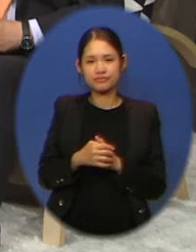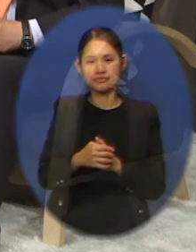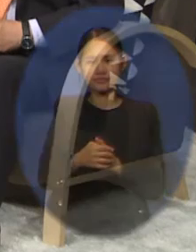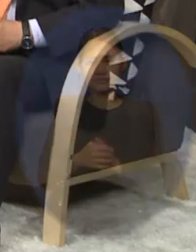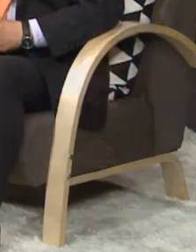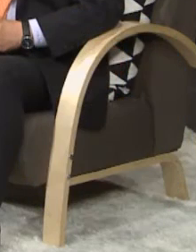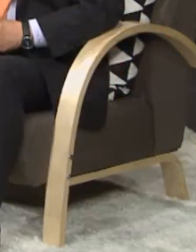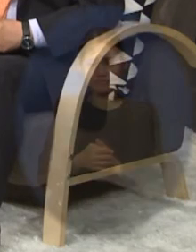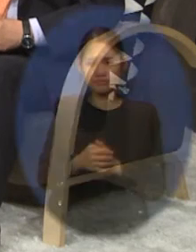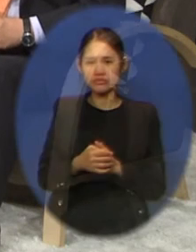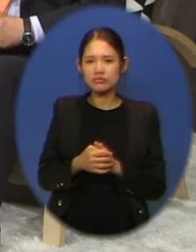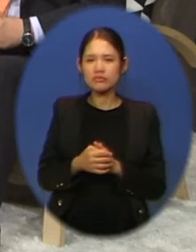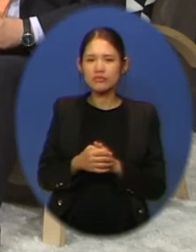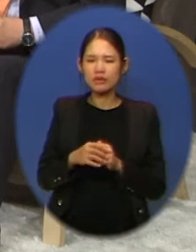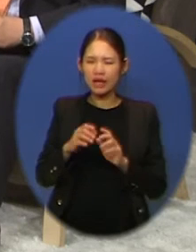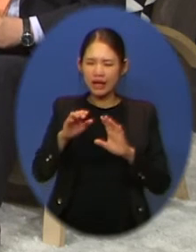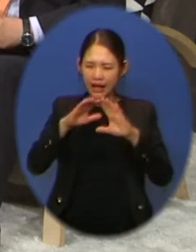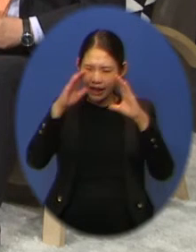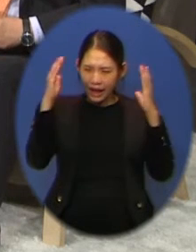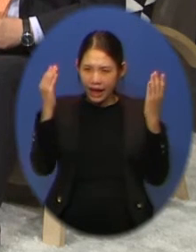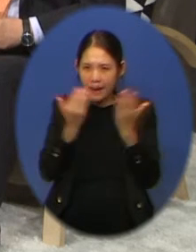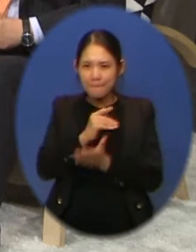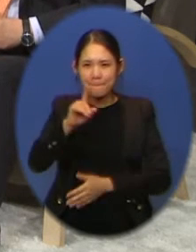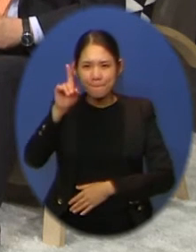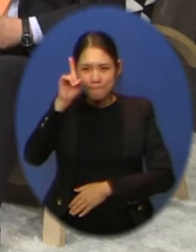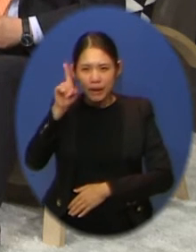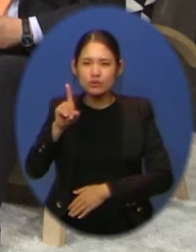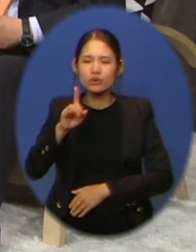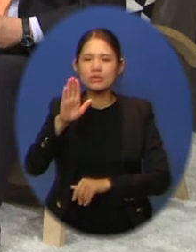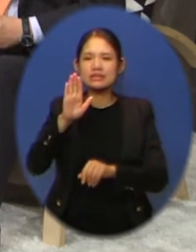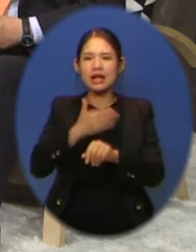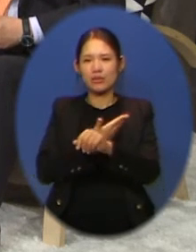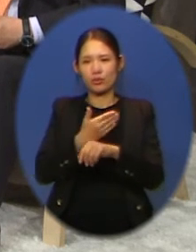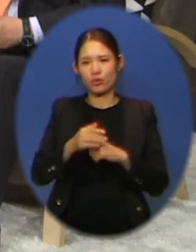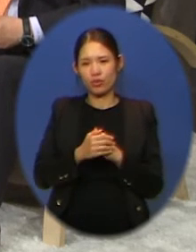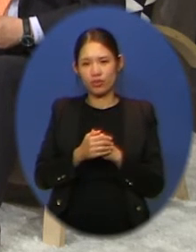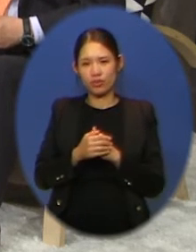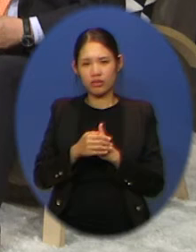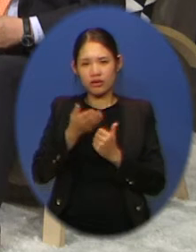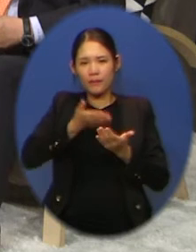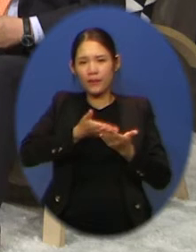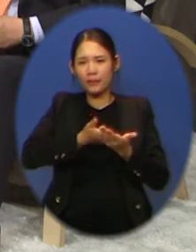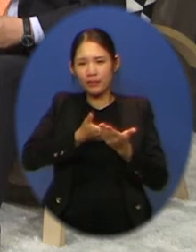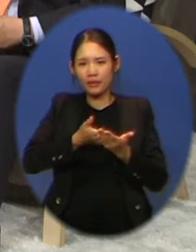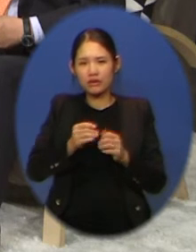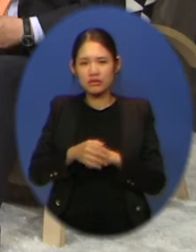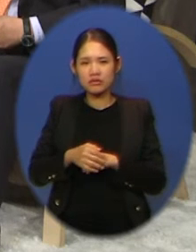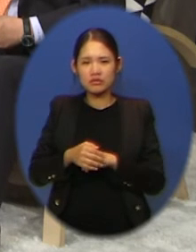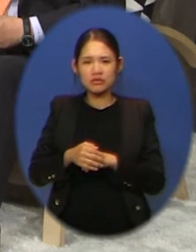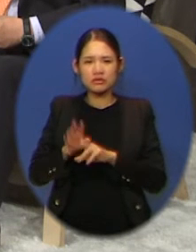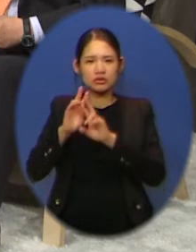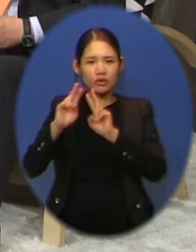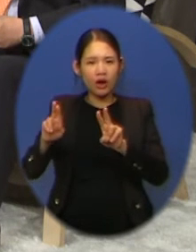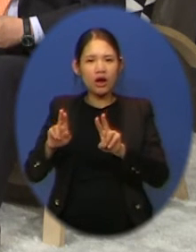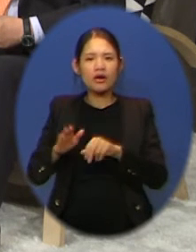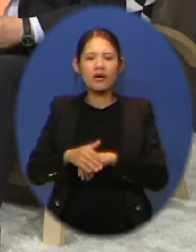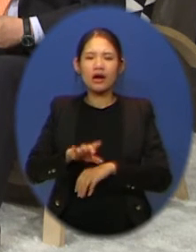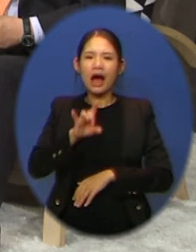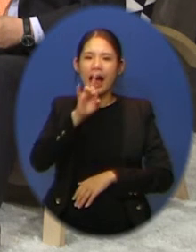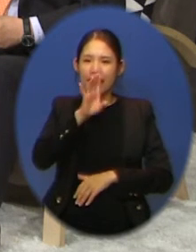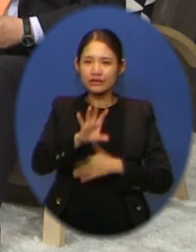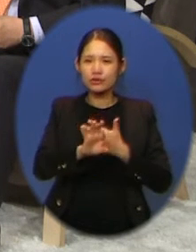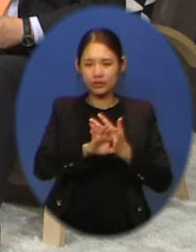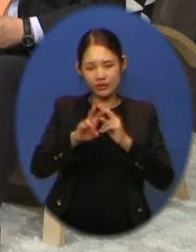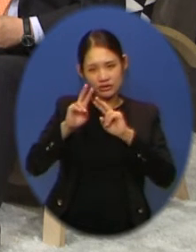전적으로 잘못 보도된 겁니다. 아. 난 그 들었는데 예. 그런 얘기 한 적이 없습니다. 철수안이 있다. 철수한 안